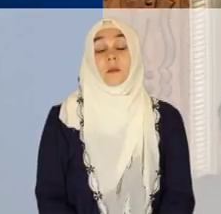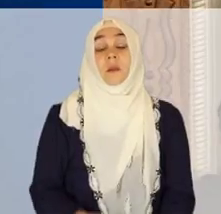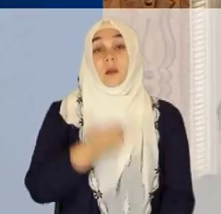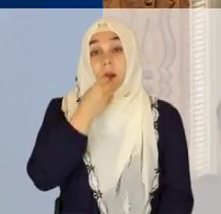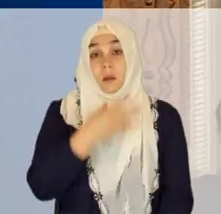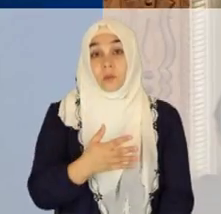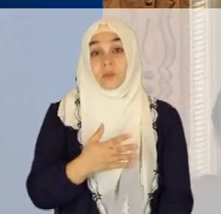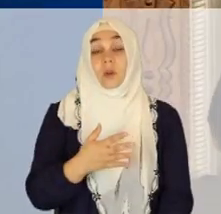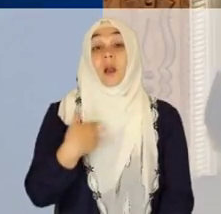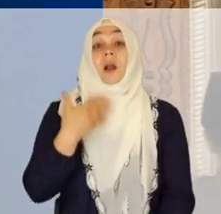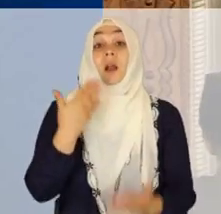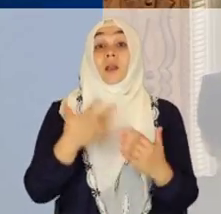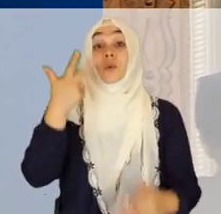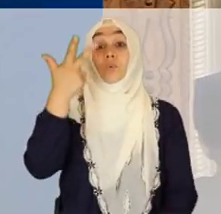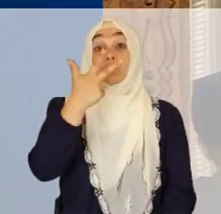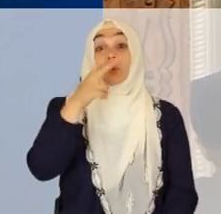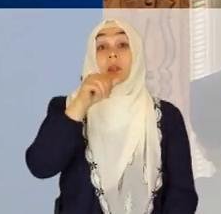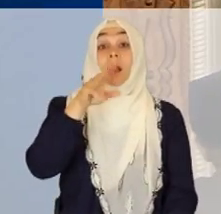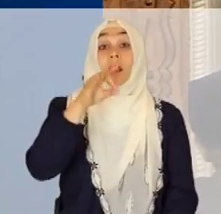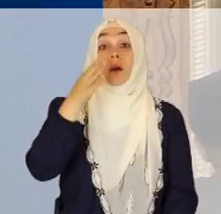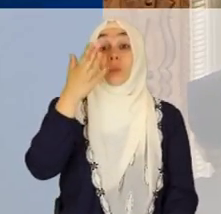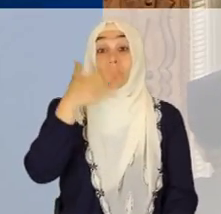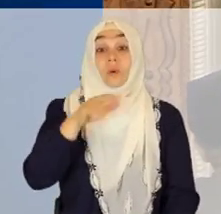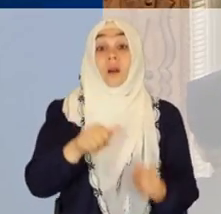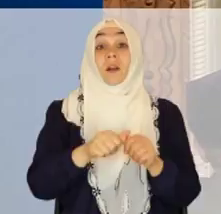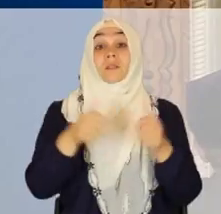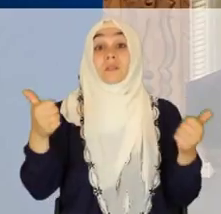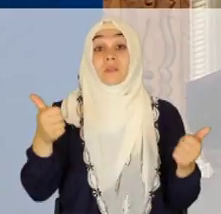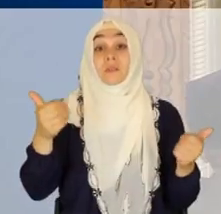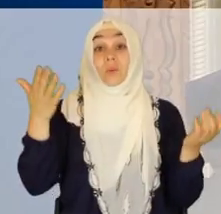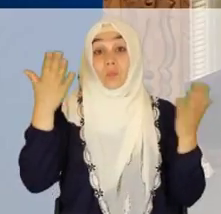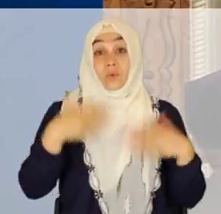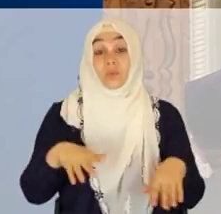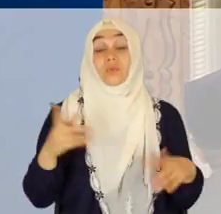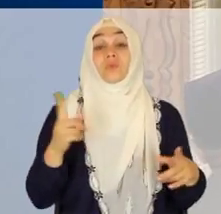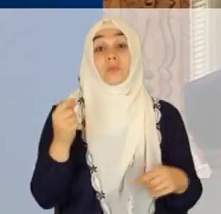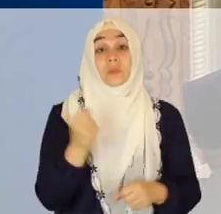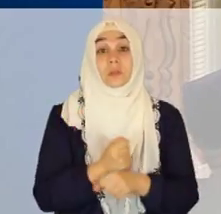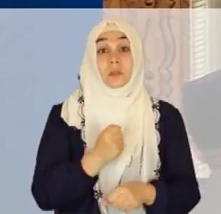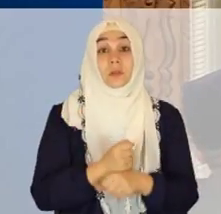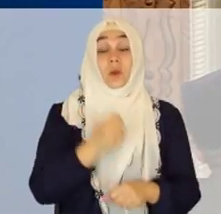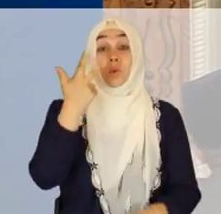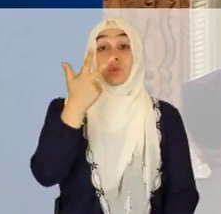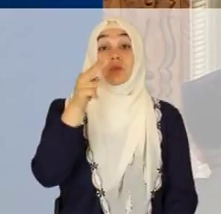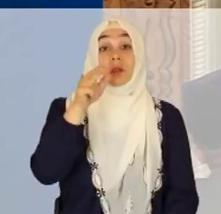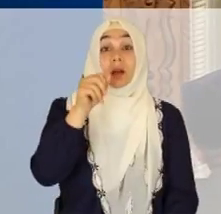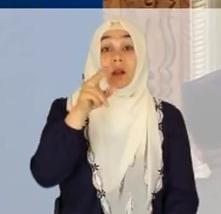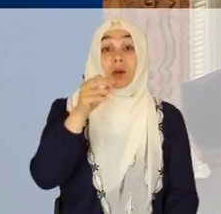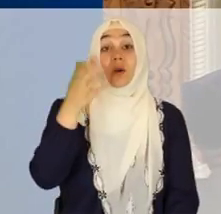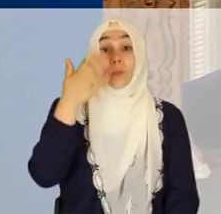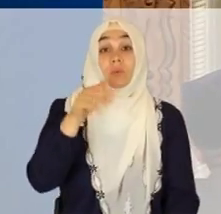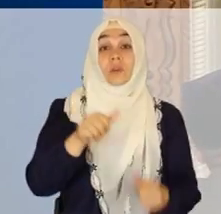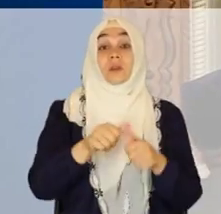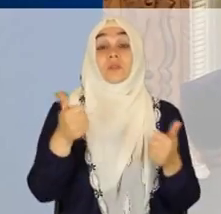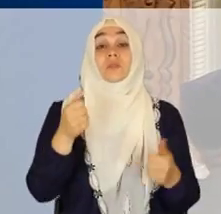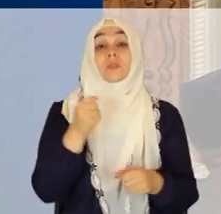Xo'p, endi 3 taloq bo'lib ajrashadigan bo'lib qoldi. Endi bunda 3 taloq bo'lib ajrashadigan bo'lib